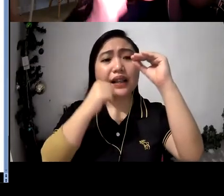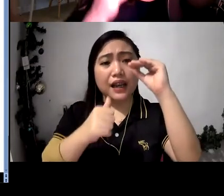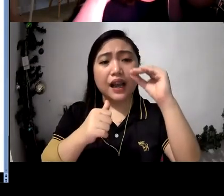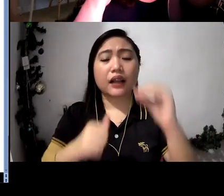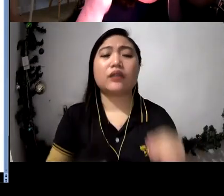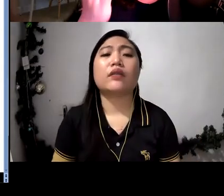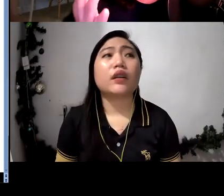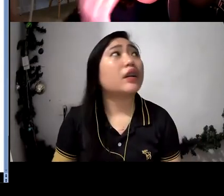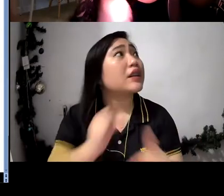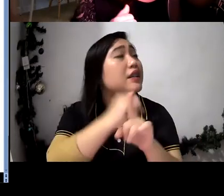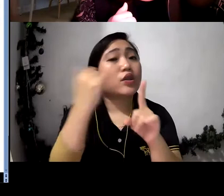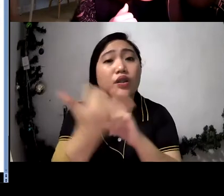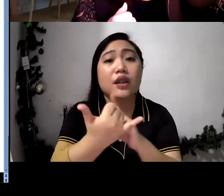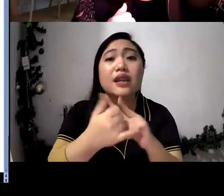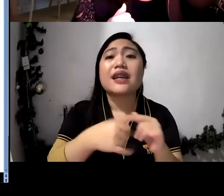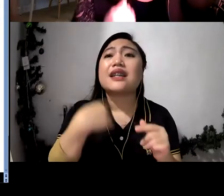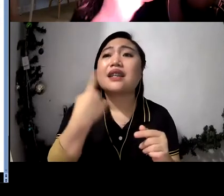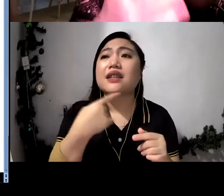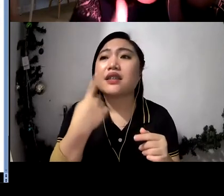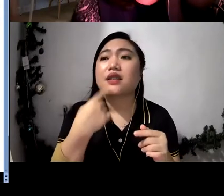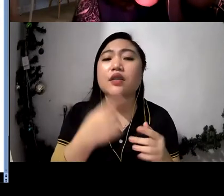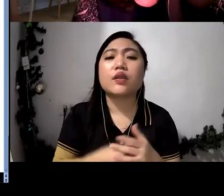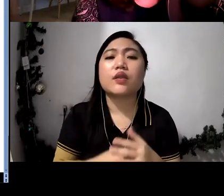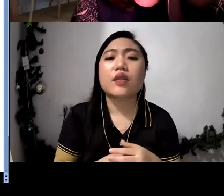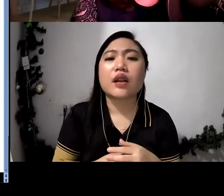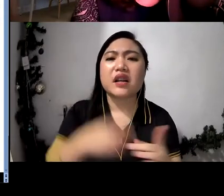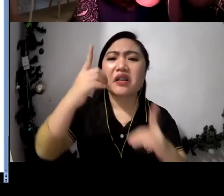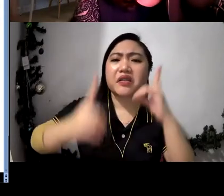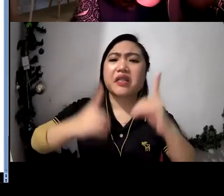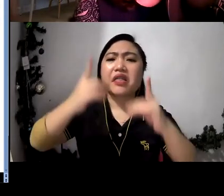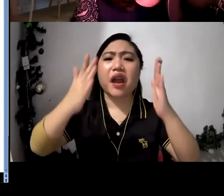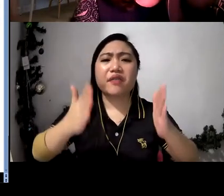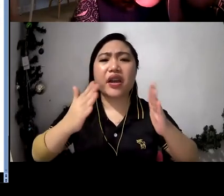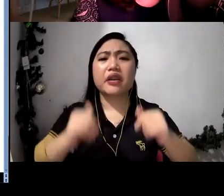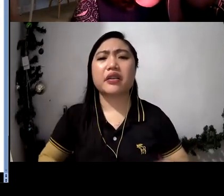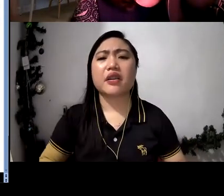dapat nabibigyan ng opportunity? For example, pag driver, no? Kahit nasabihin